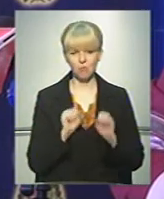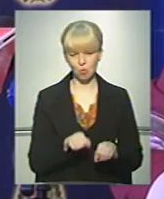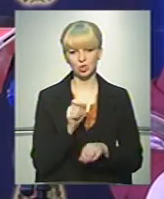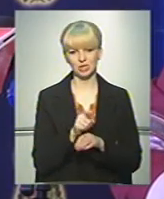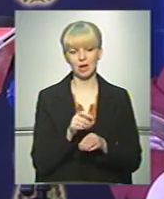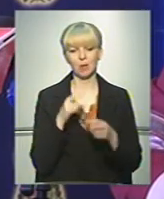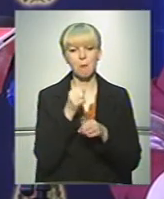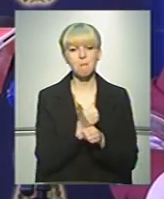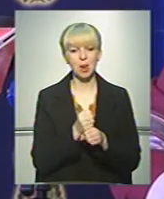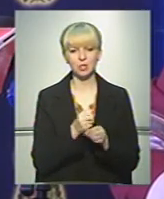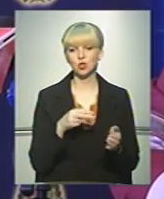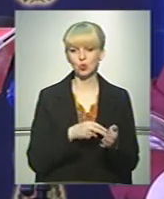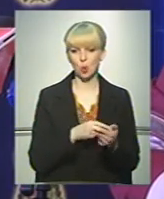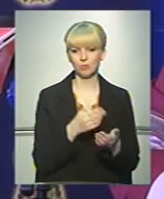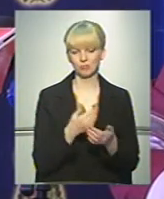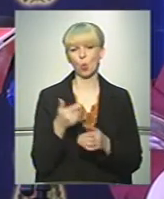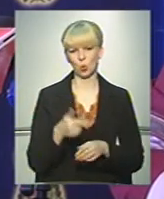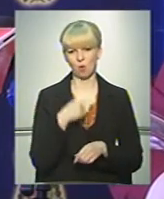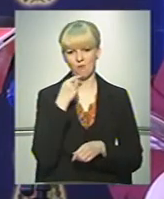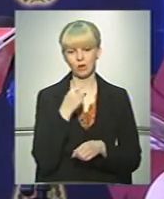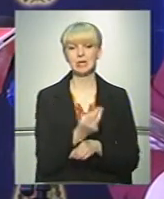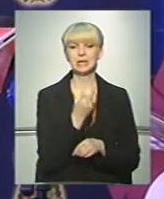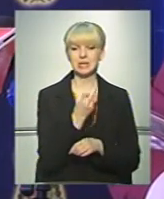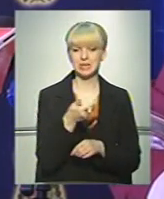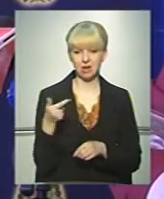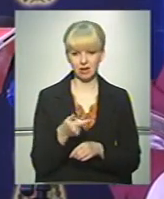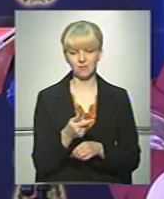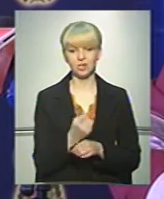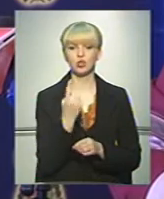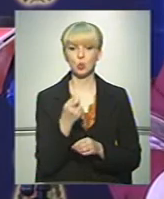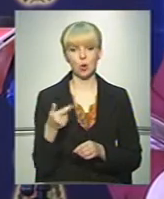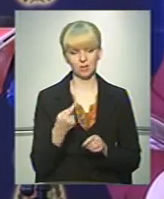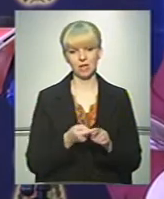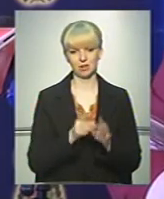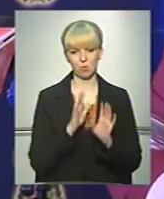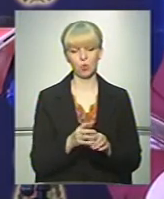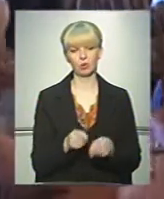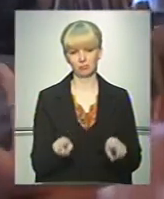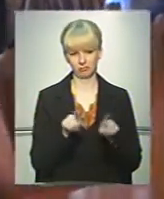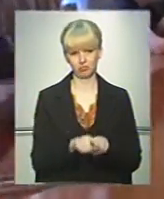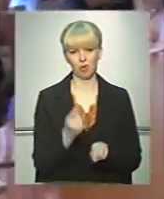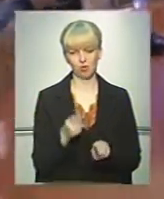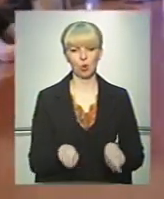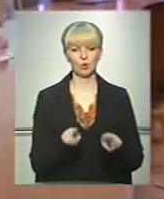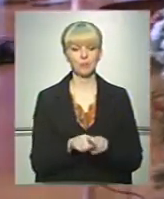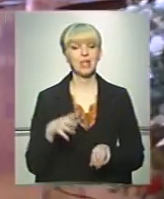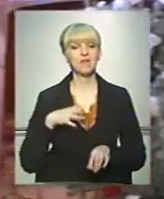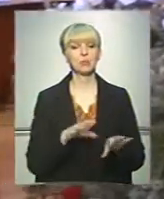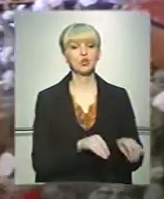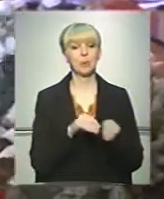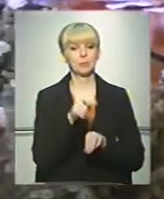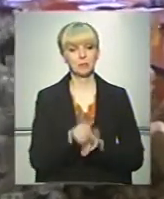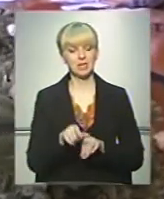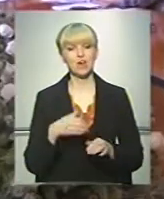назначить препарат стоимостью, ну, грубо говоря, там 300 гривен и 100 гривен, и это будет одно и то же. Вимушені